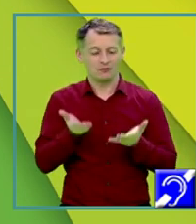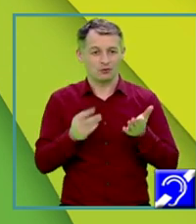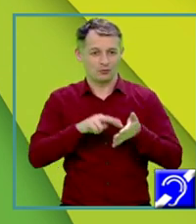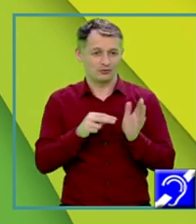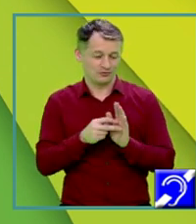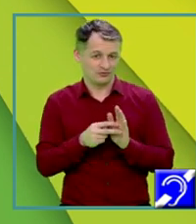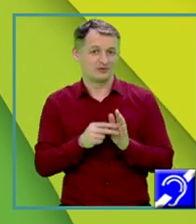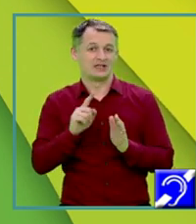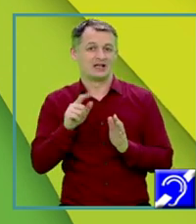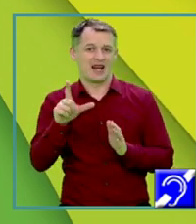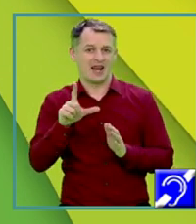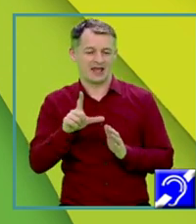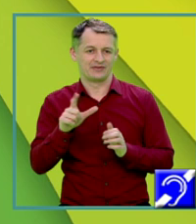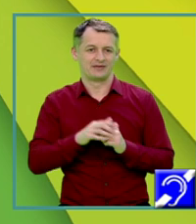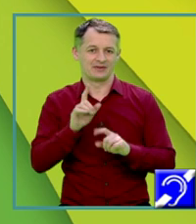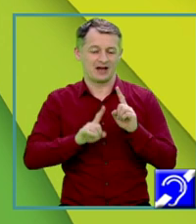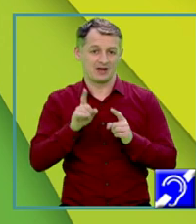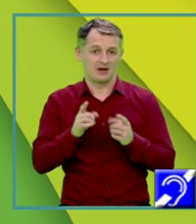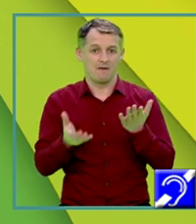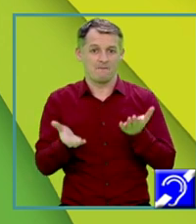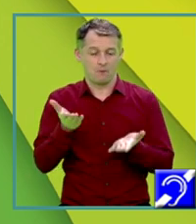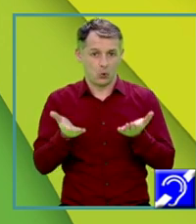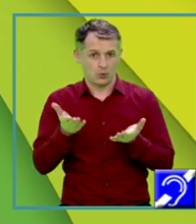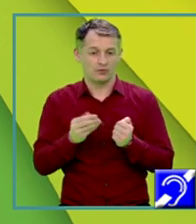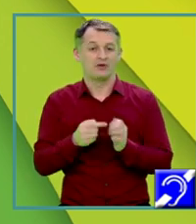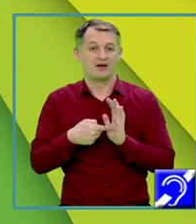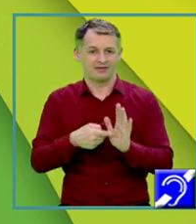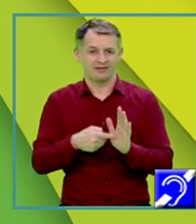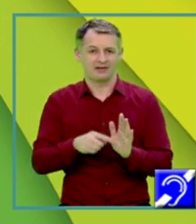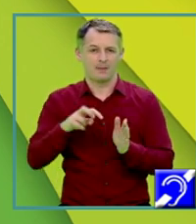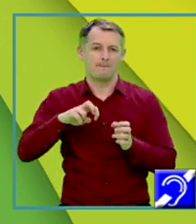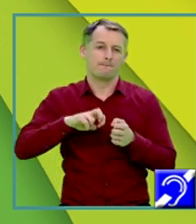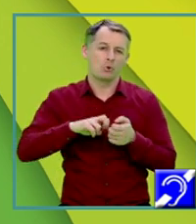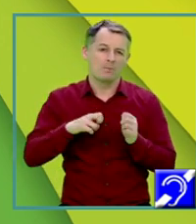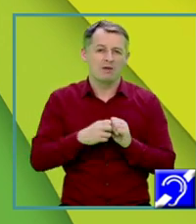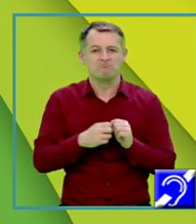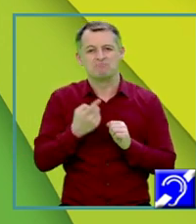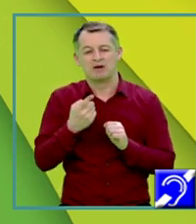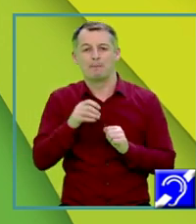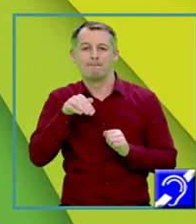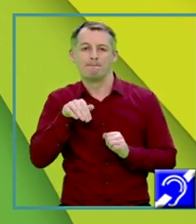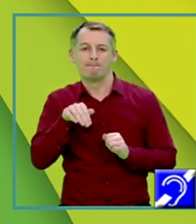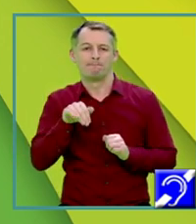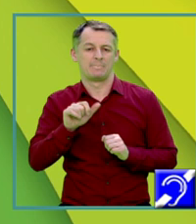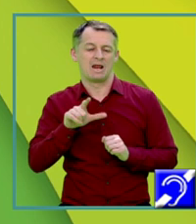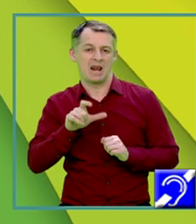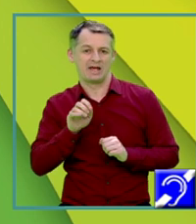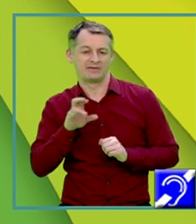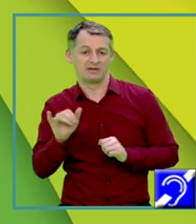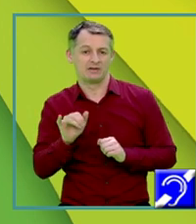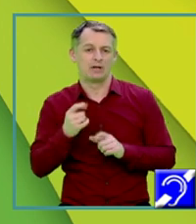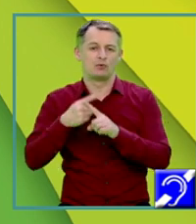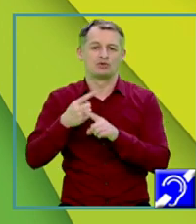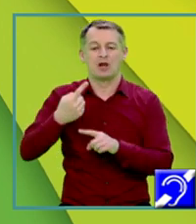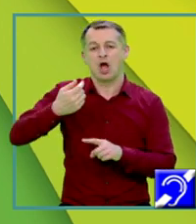în litri. Dacă volumul este exprimat într-o problemă în mililitri, împărțim acei mililitri la 1000 pentru